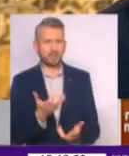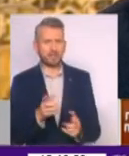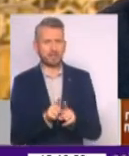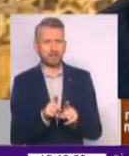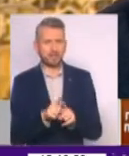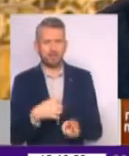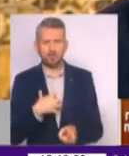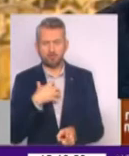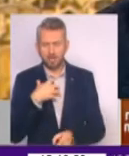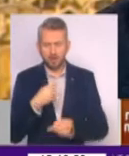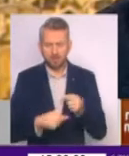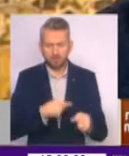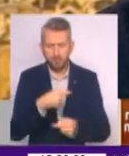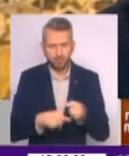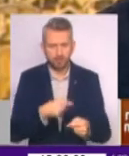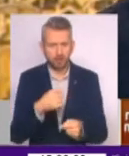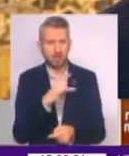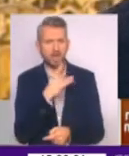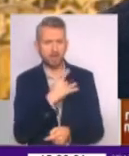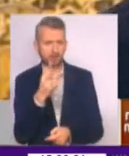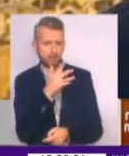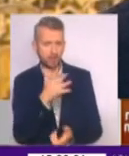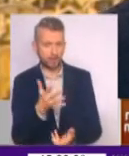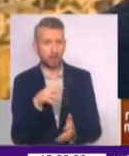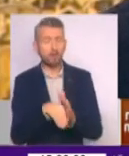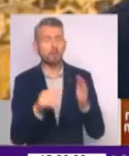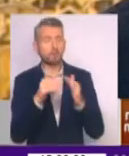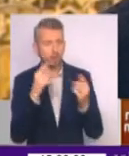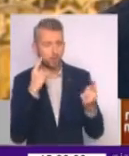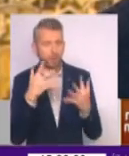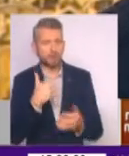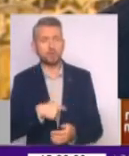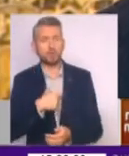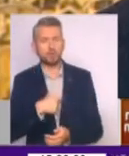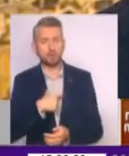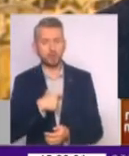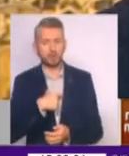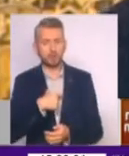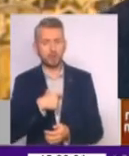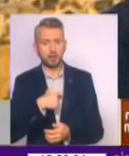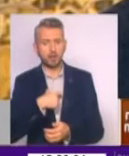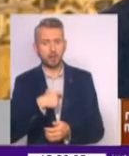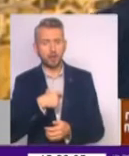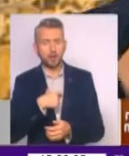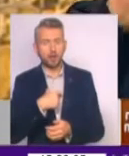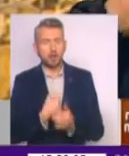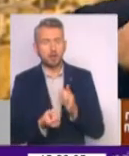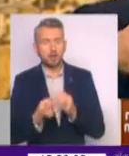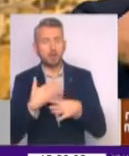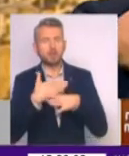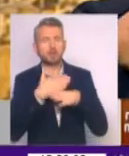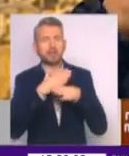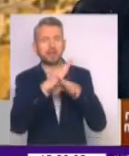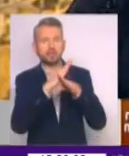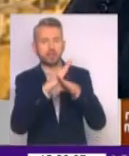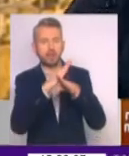жахлива спадщина архітектурна радянських часів. В будинку, уявіть собі, утворилась величезна тріщина від даху,